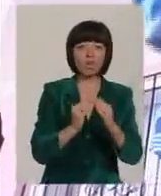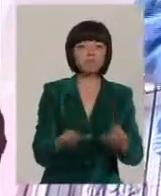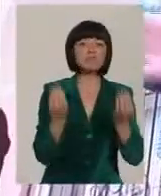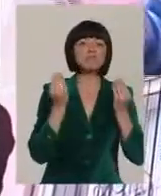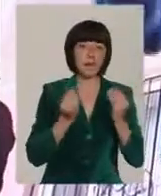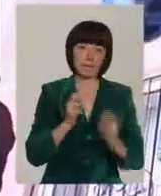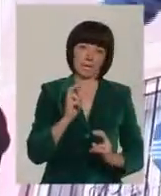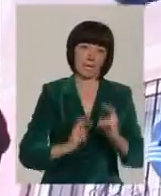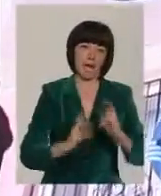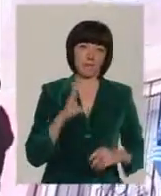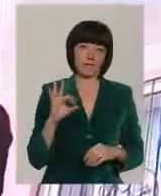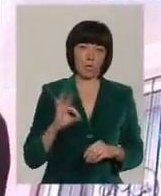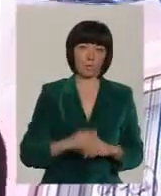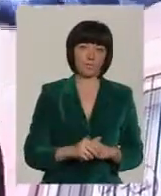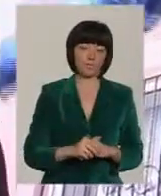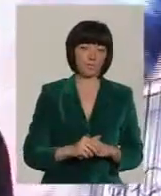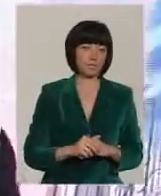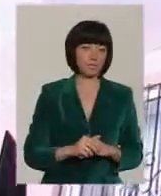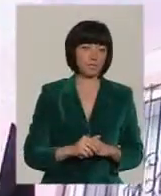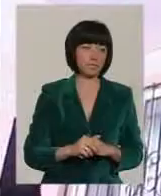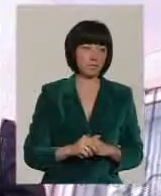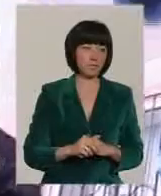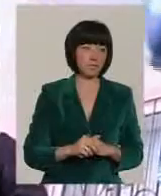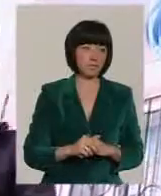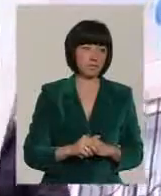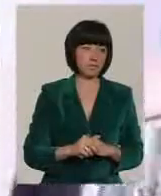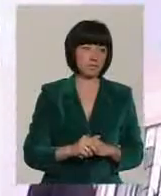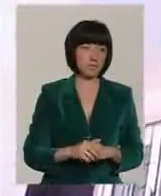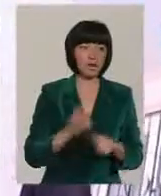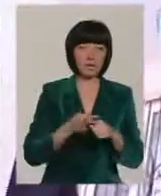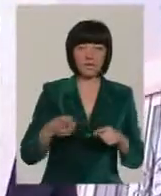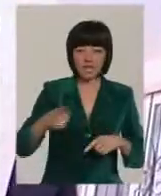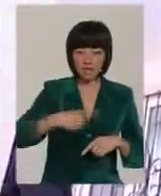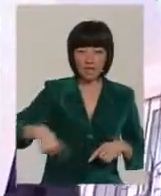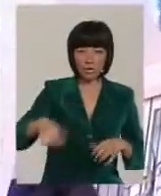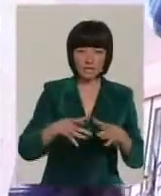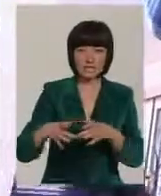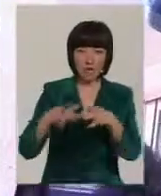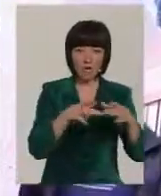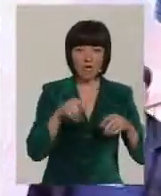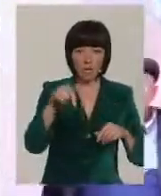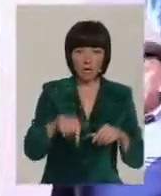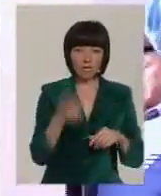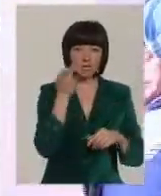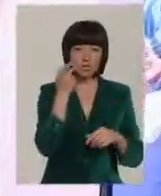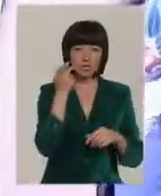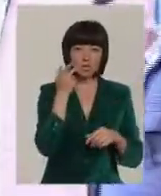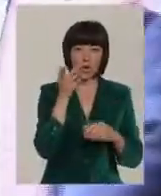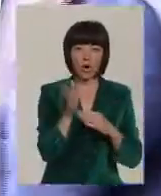зразкове підприємство. І в них так було три лагуні, і в цю лагуні село. І в них постійно вивозять